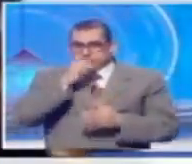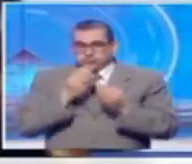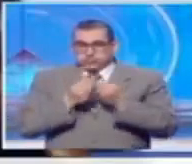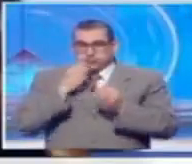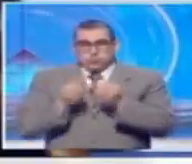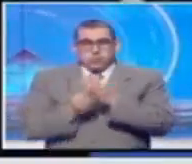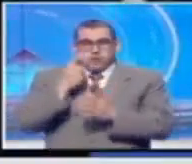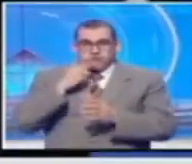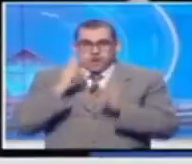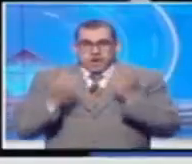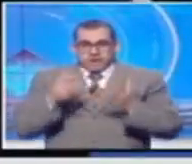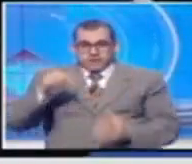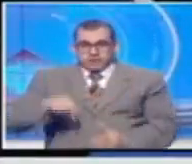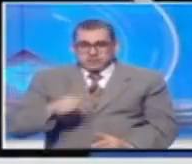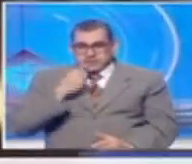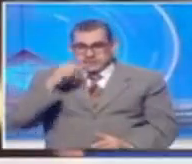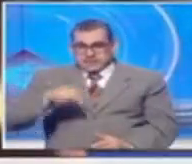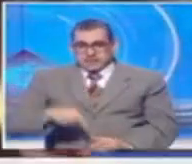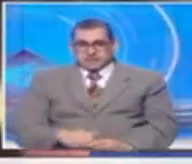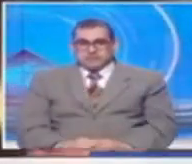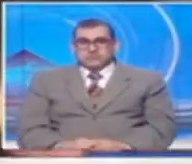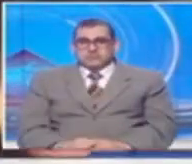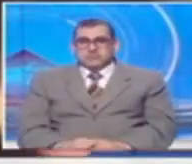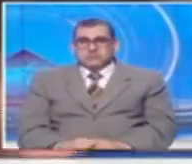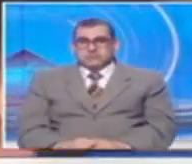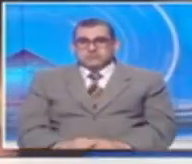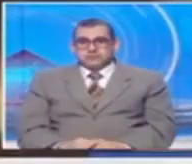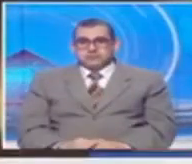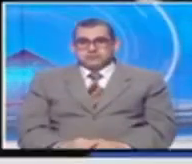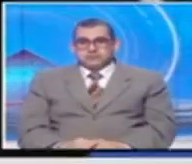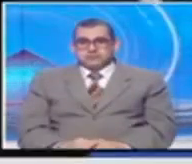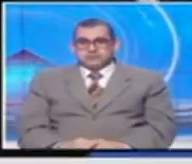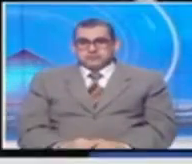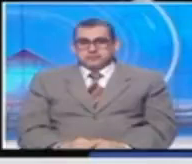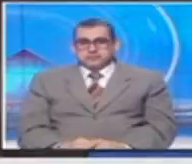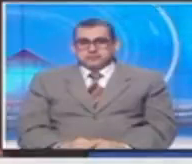مفاجأة المهرجان هذا العام. أوقات بتحلم